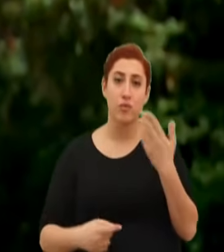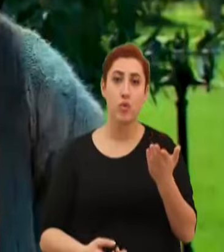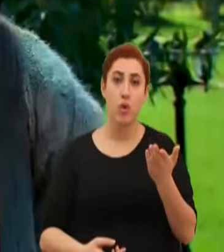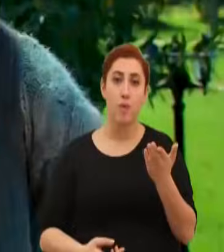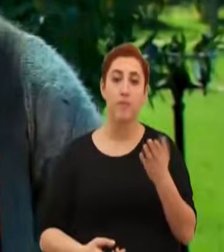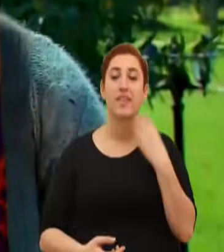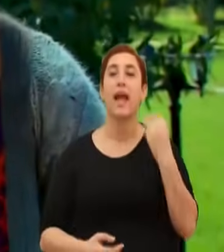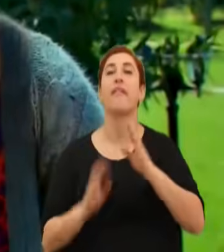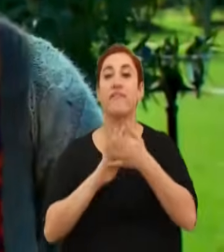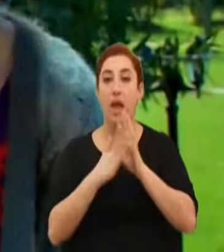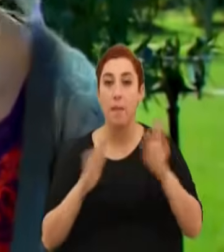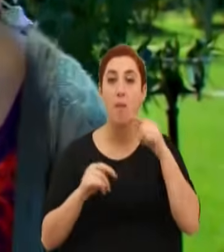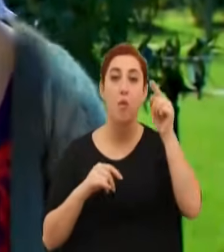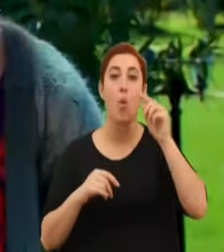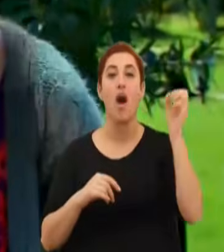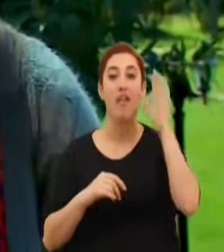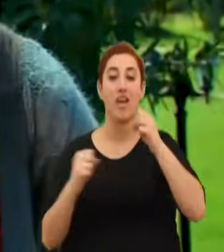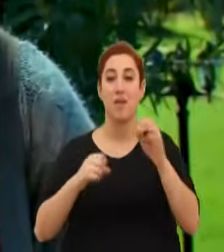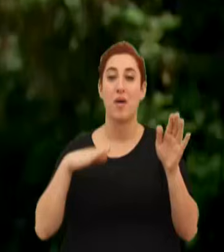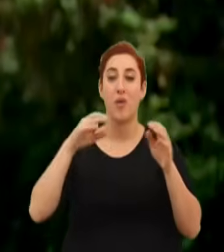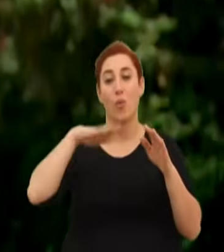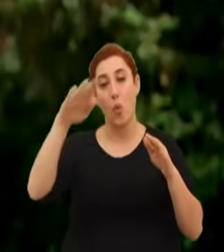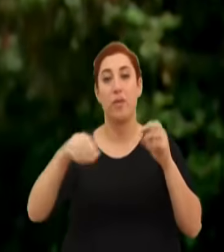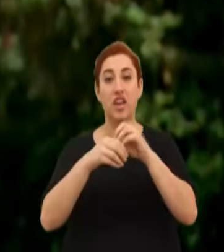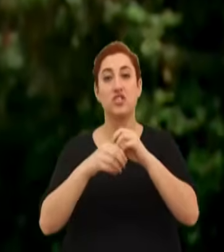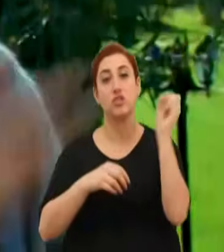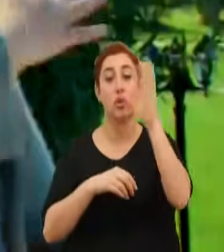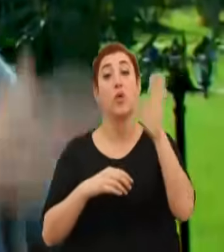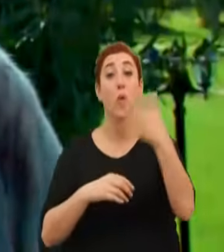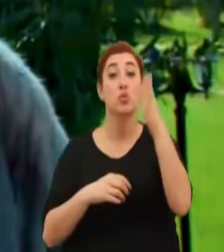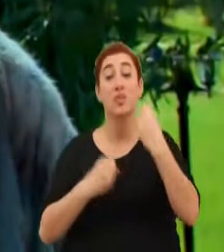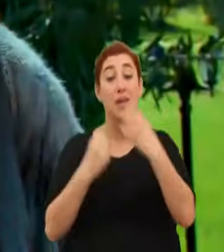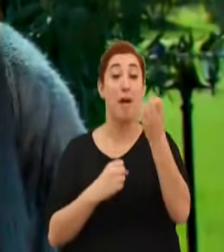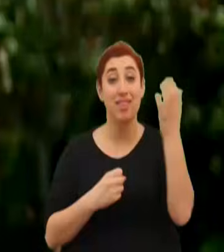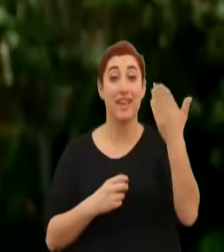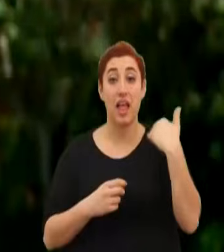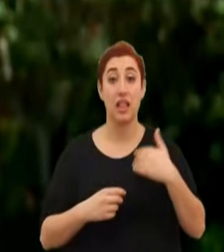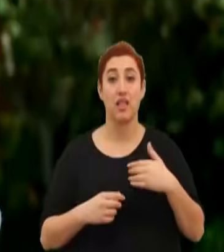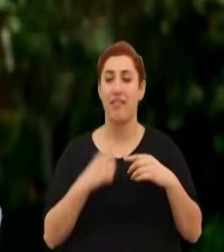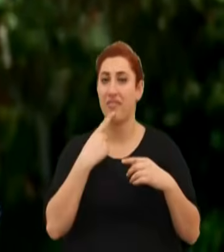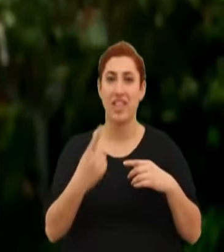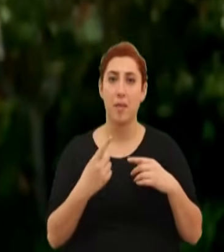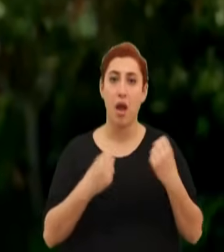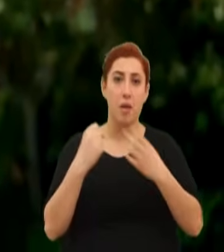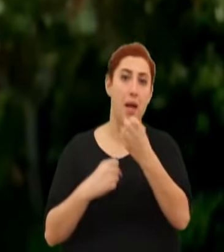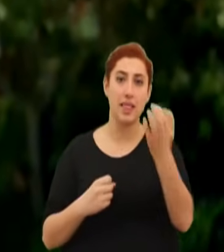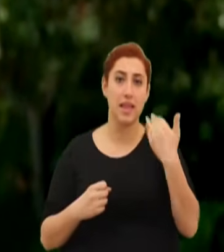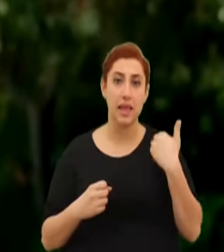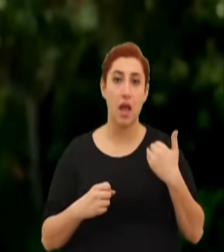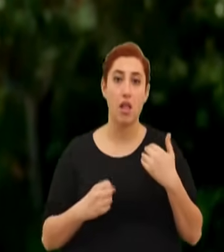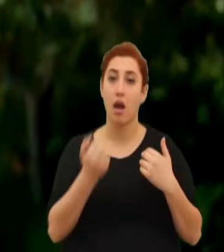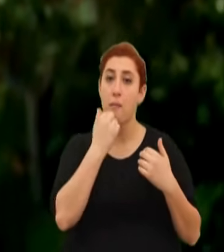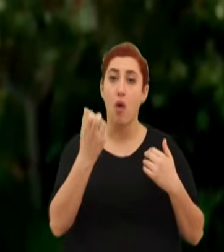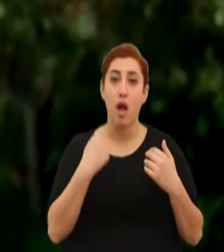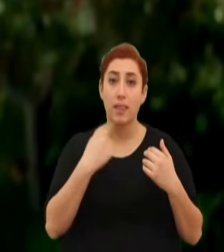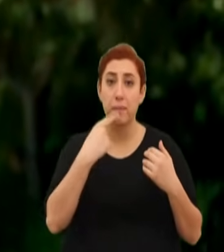ya? Ya tamam işte. Onu da arka garaja çek diye atmıştır. Hadi koş Şükrü. Koş git arabayı al gel. Hadi. Ne demek kalk git arabayı al gel.